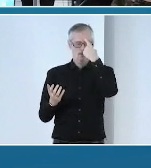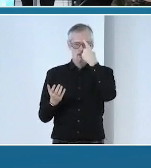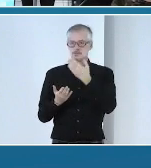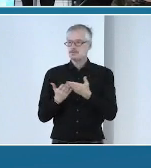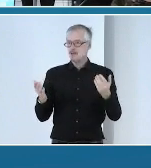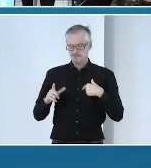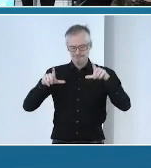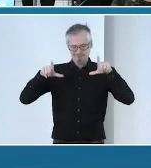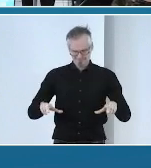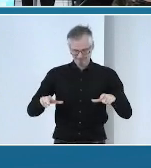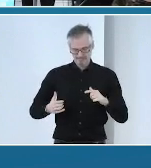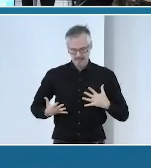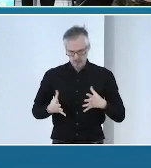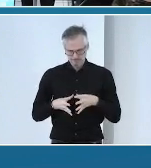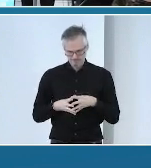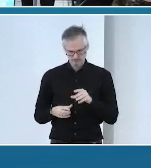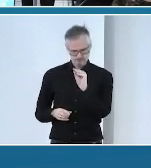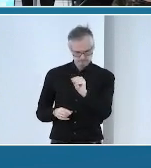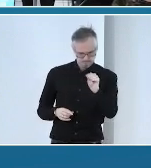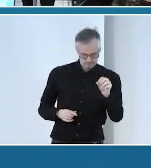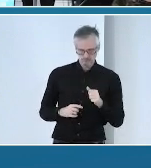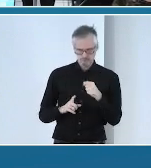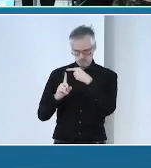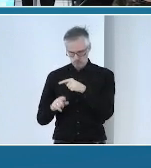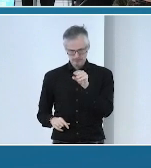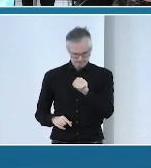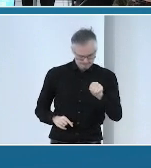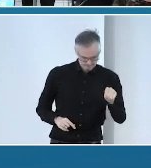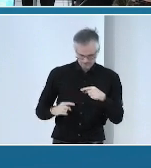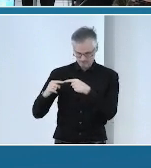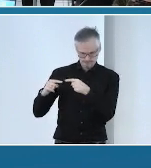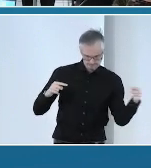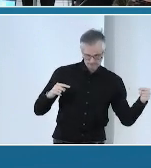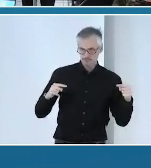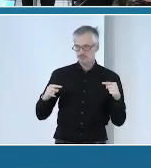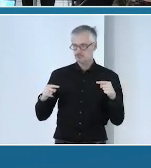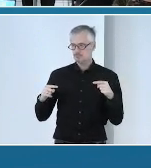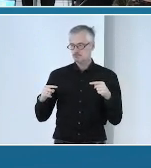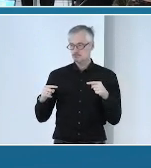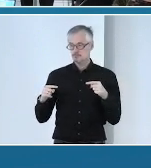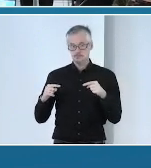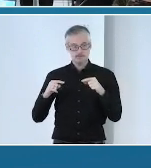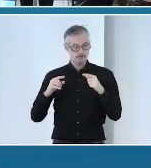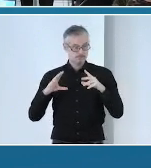on pose des opérations, on apprend aux enfants à poser des opérations, donc